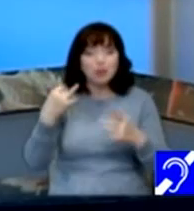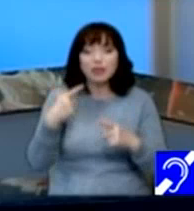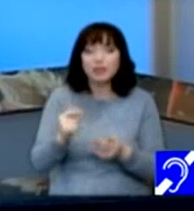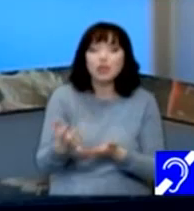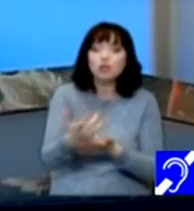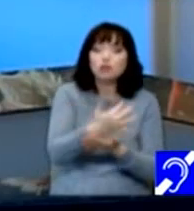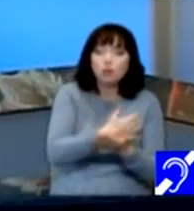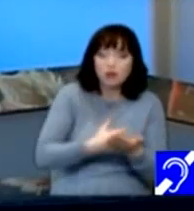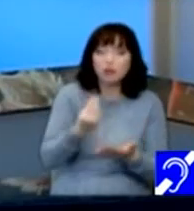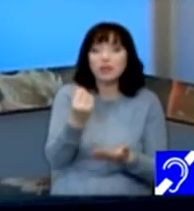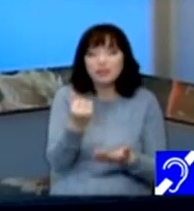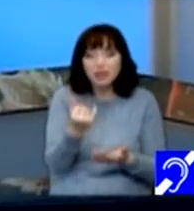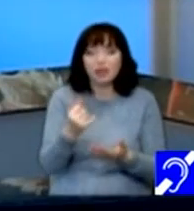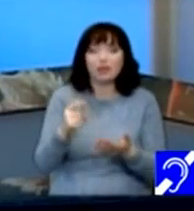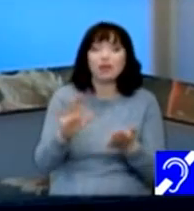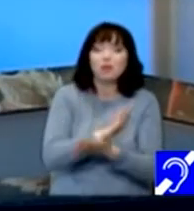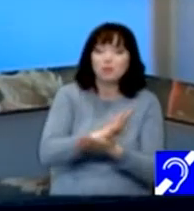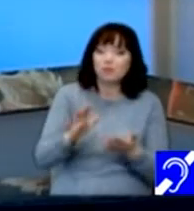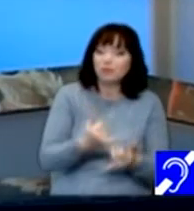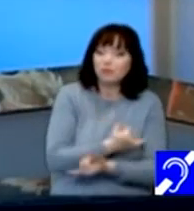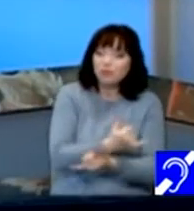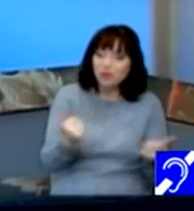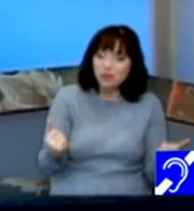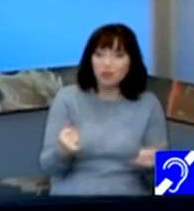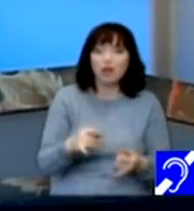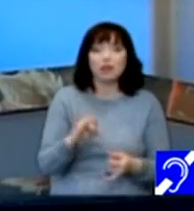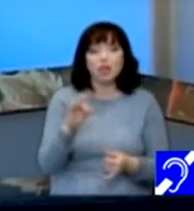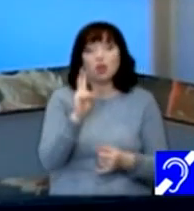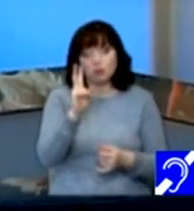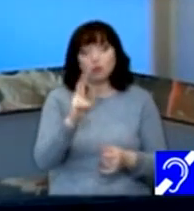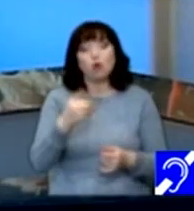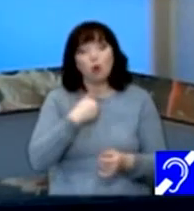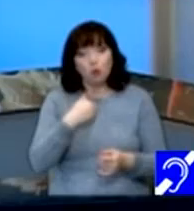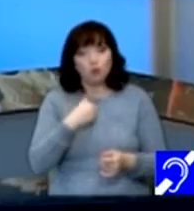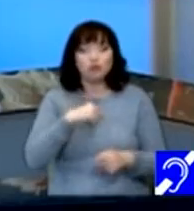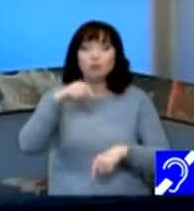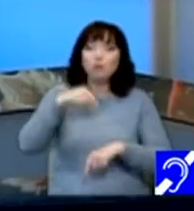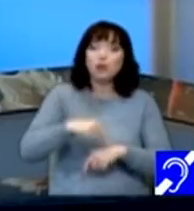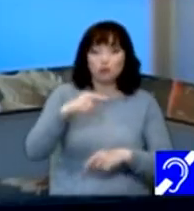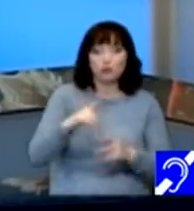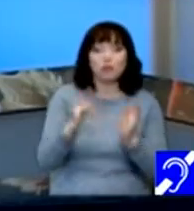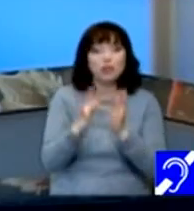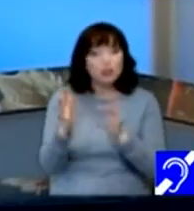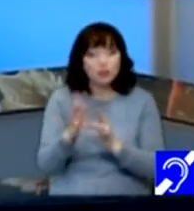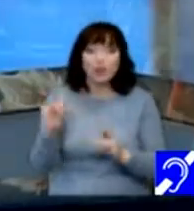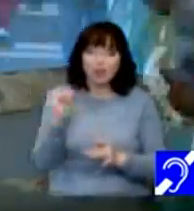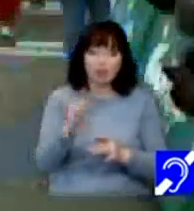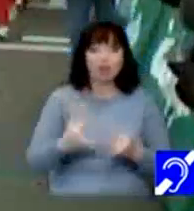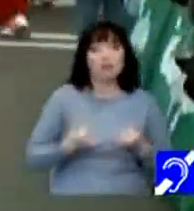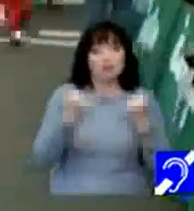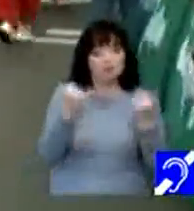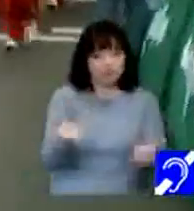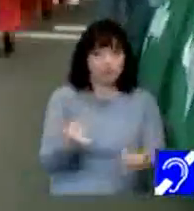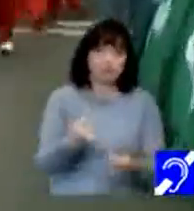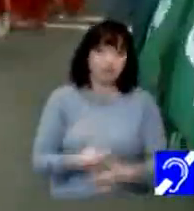pentru acte de caritate, dar și o perioadă în care oricine se bucură să intre în spiritul Crăciunului cu o faptă bună.